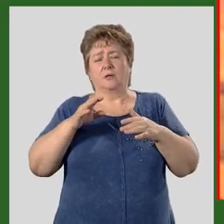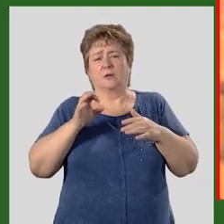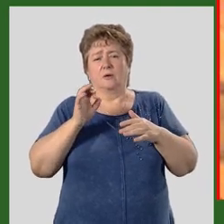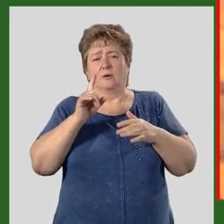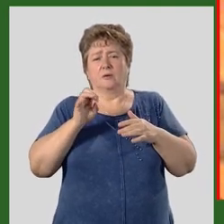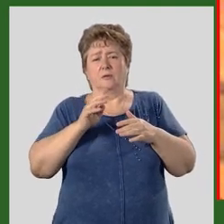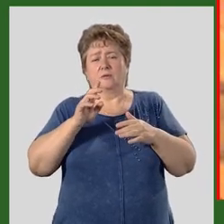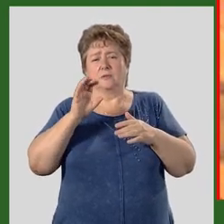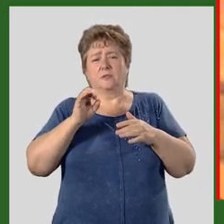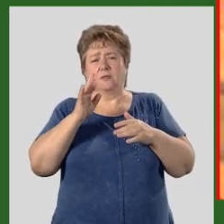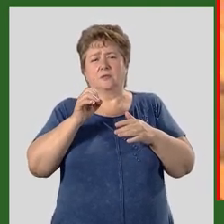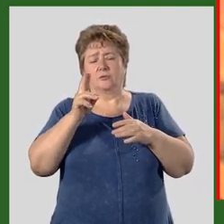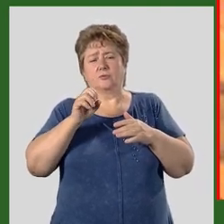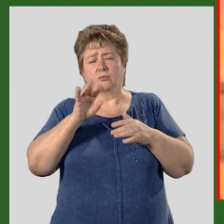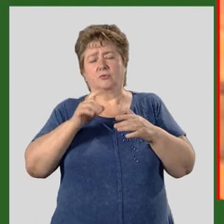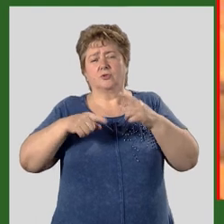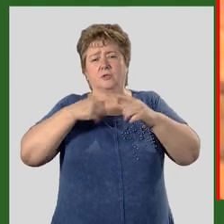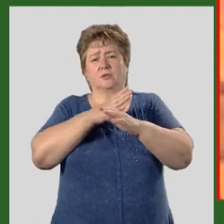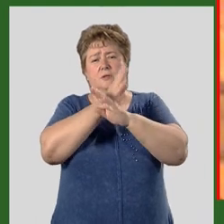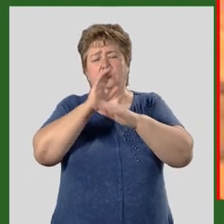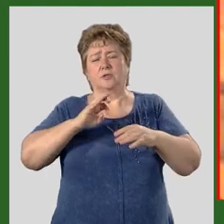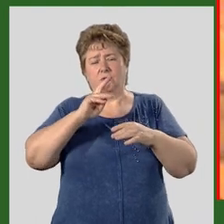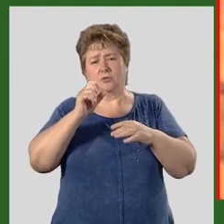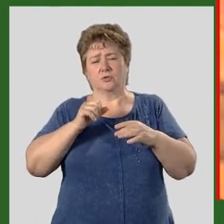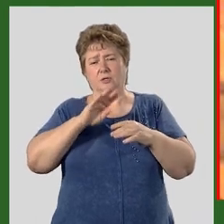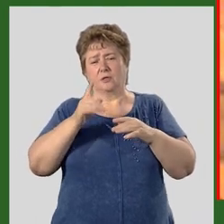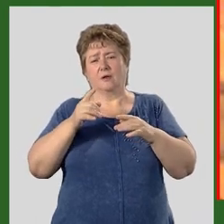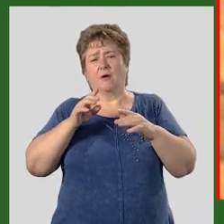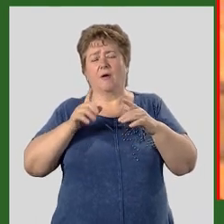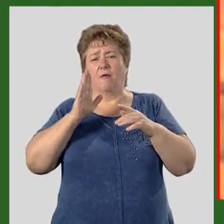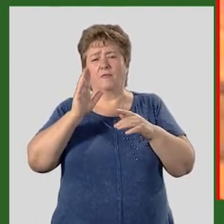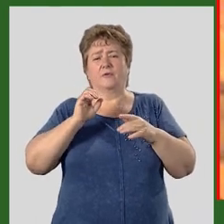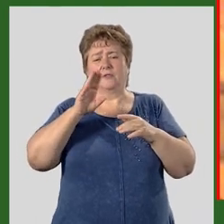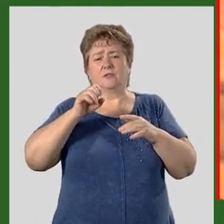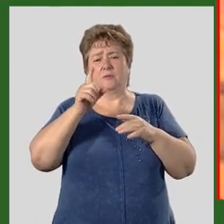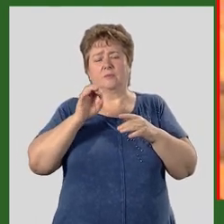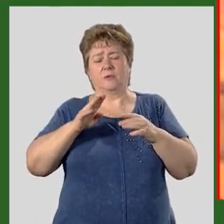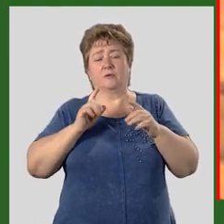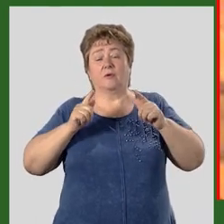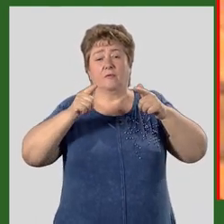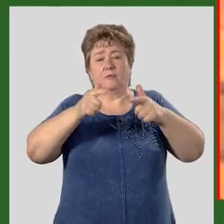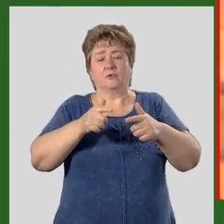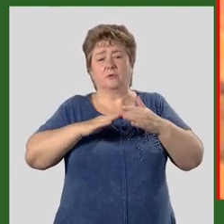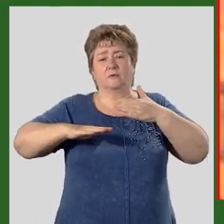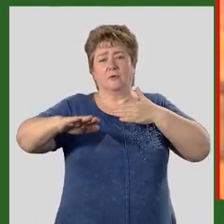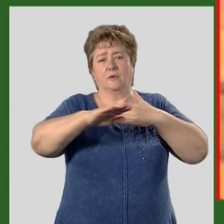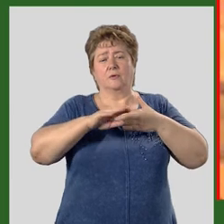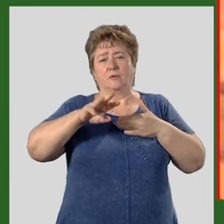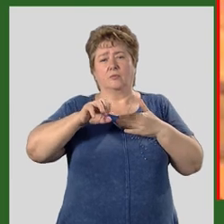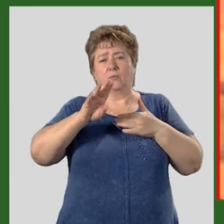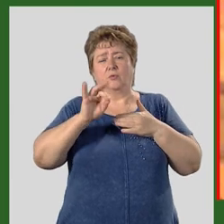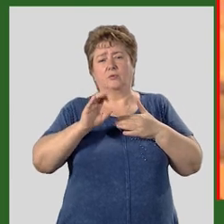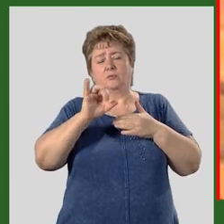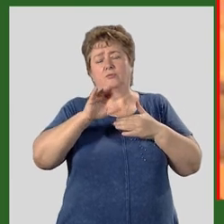оазис Саджоу через хребты Тяньшаня в Тибет, он вышел в долину